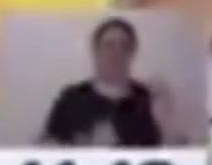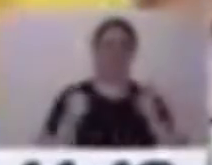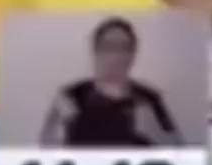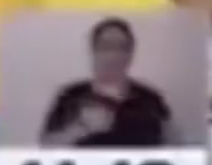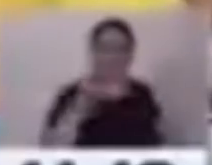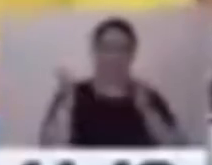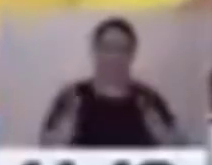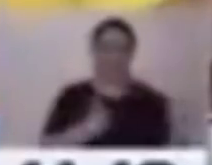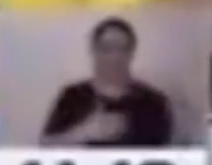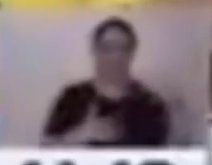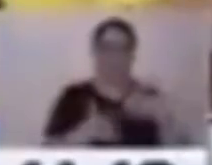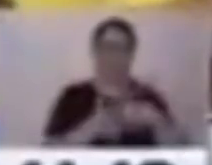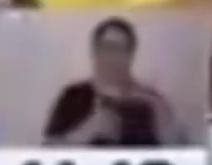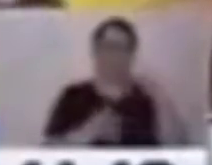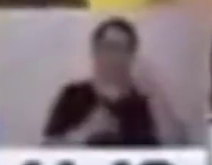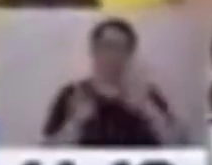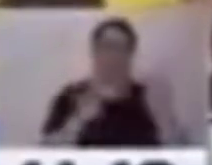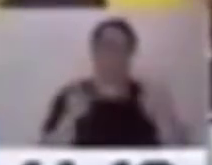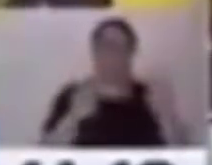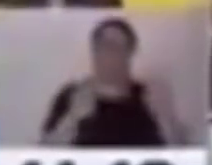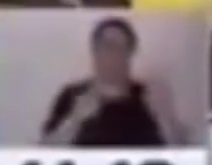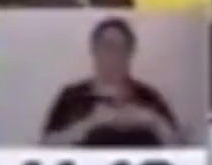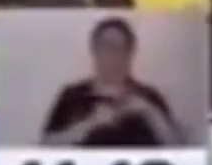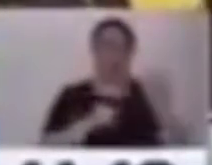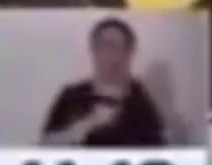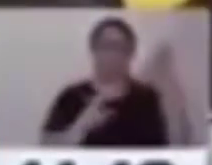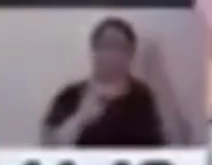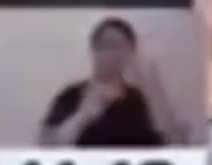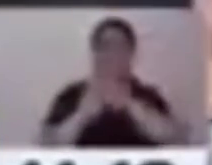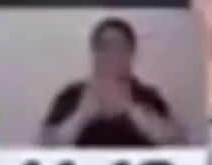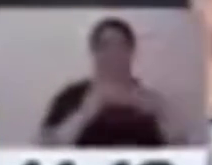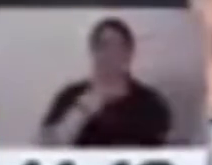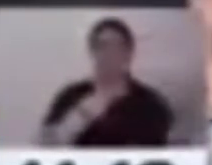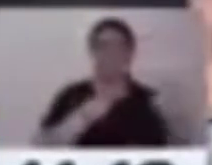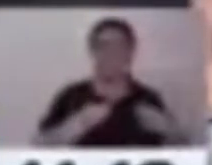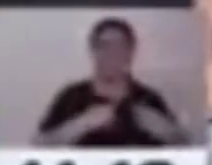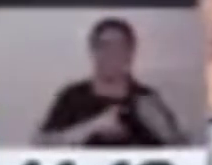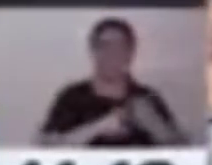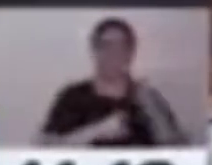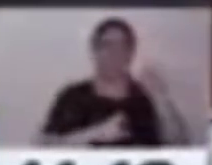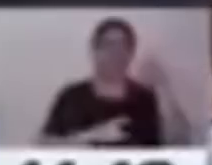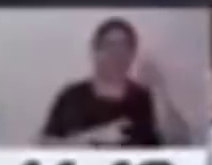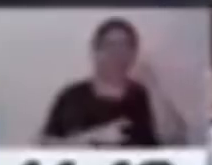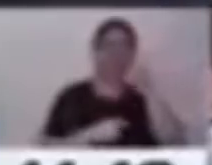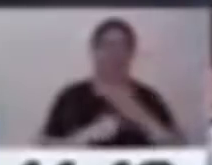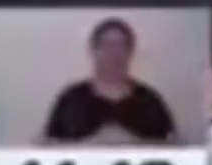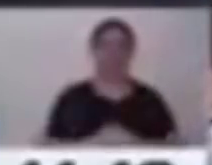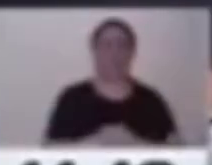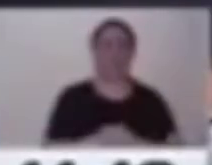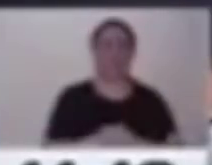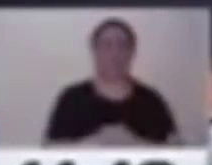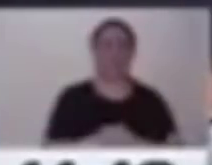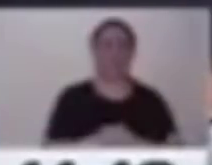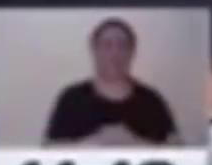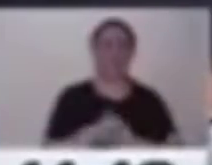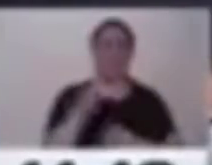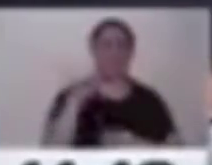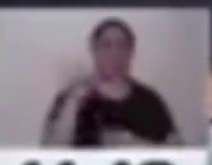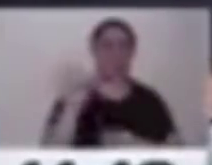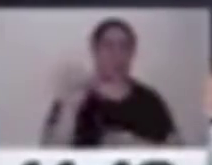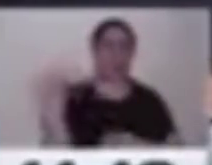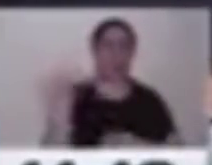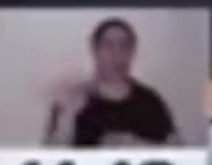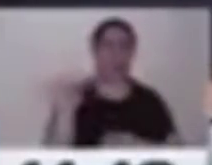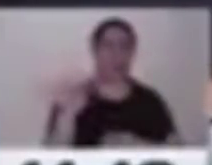na anunsyo hinggil dito. At ito po ay palalabasin natin sa pamamagitan ng DSWD accounts